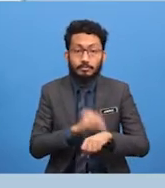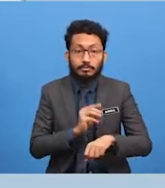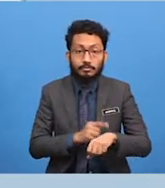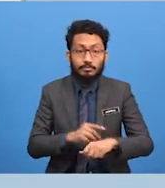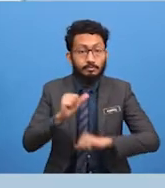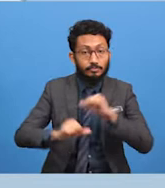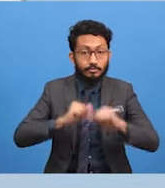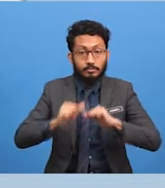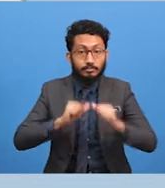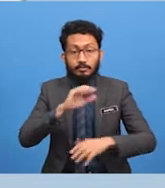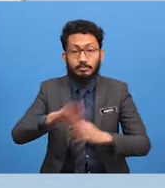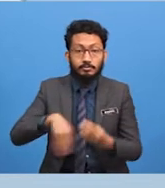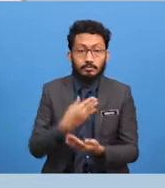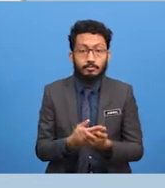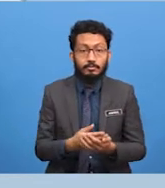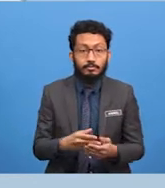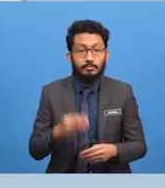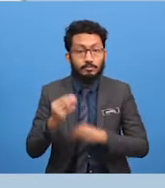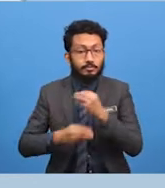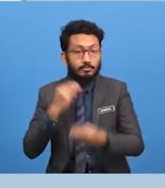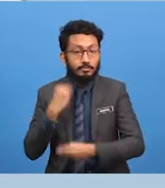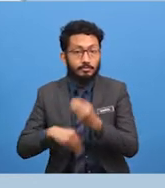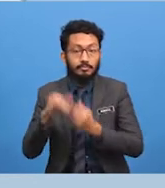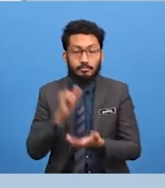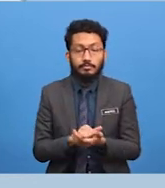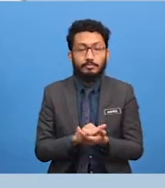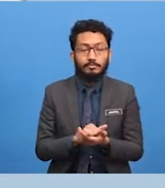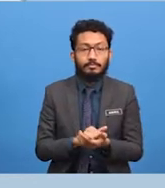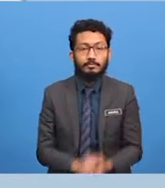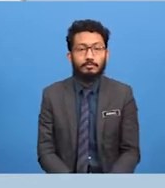menganalisis persekitaran perniagaan tersebut.